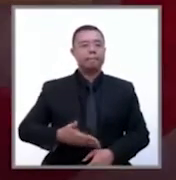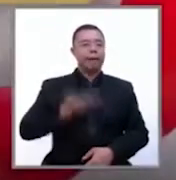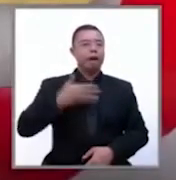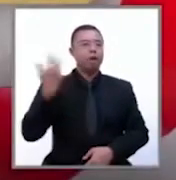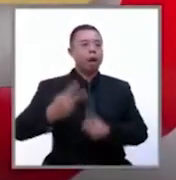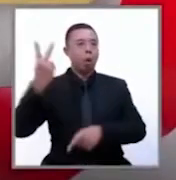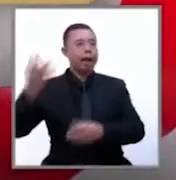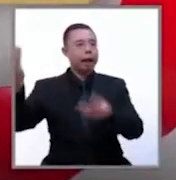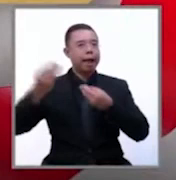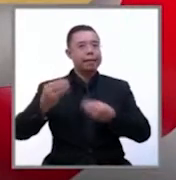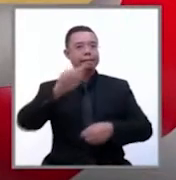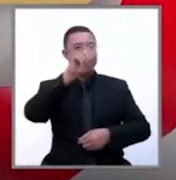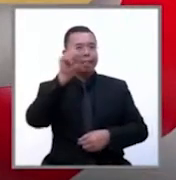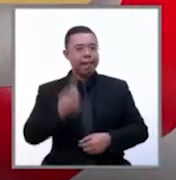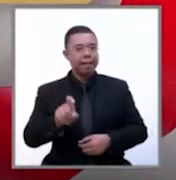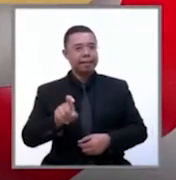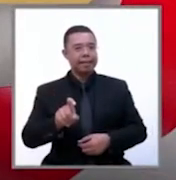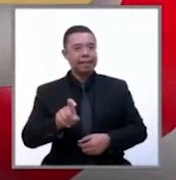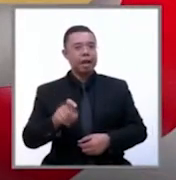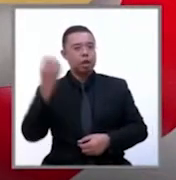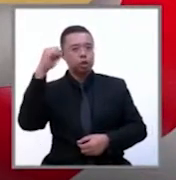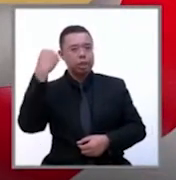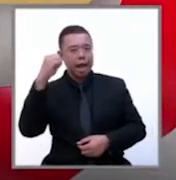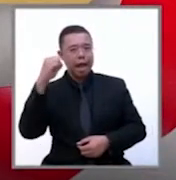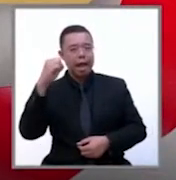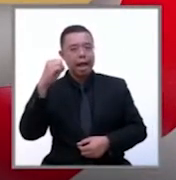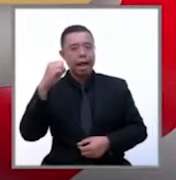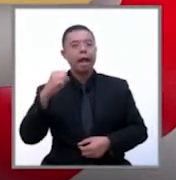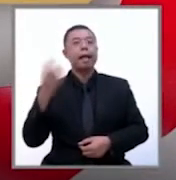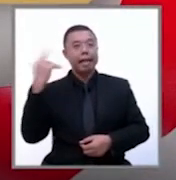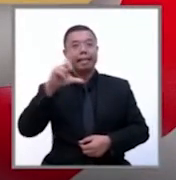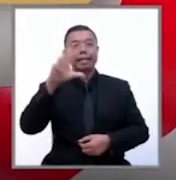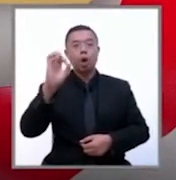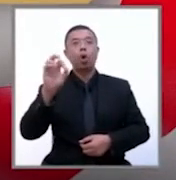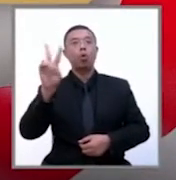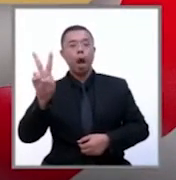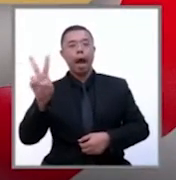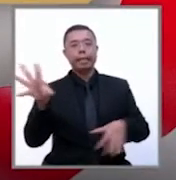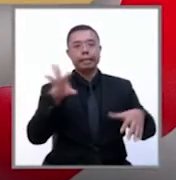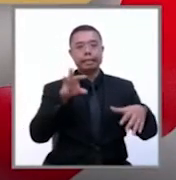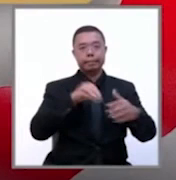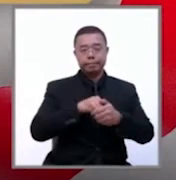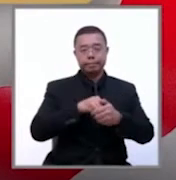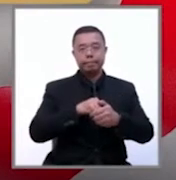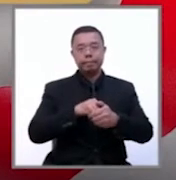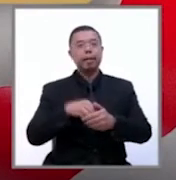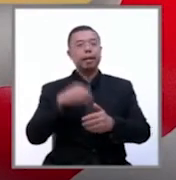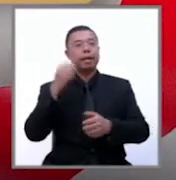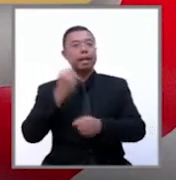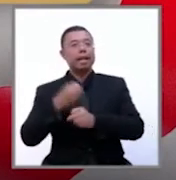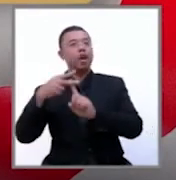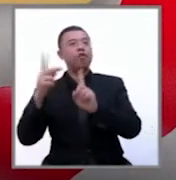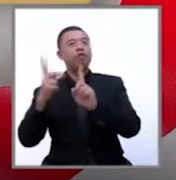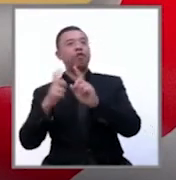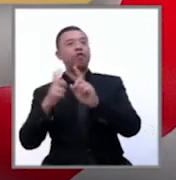kali memberikan pertanyaan yang bon cap greenation selalu